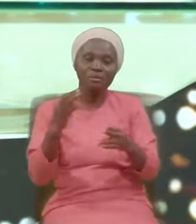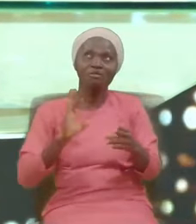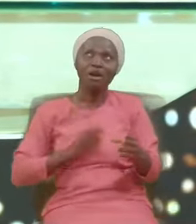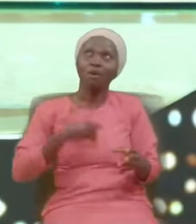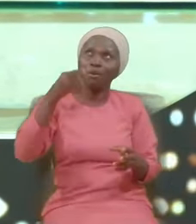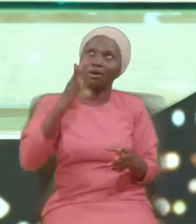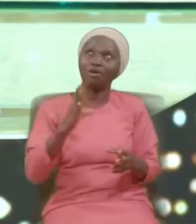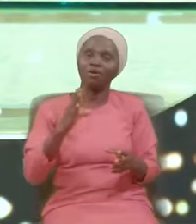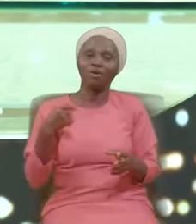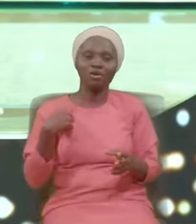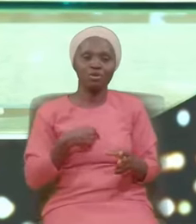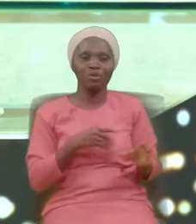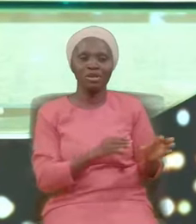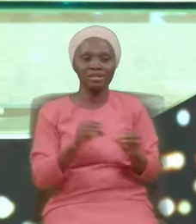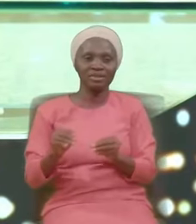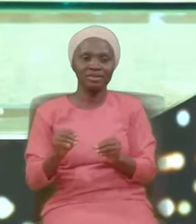notre Dieu.